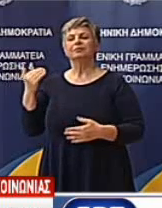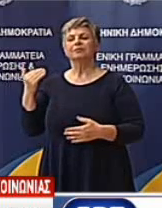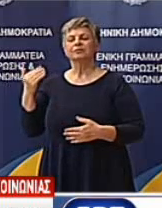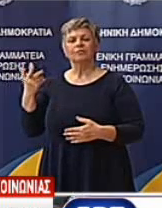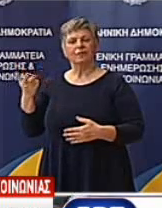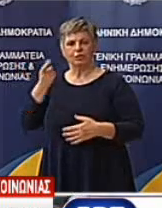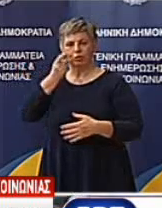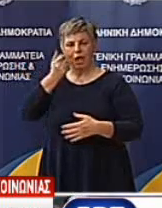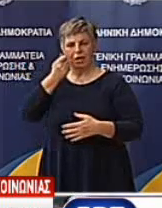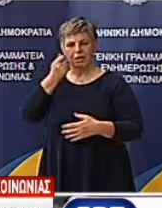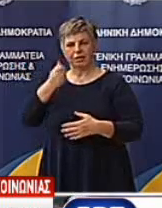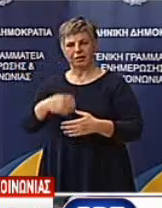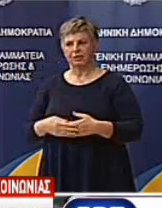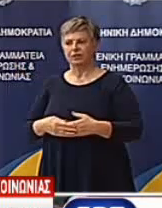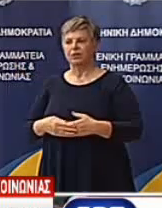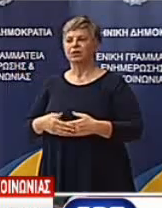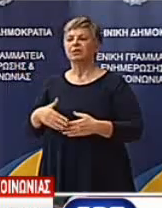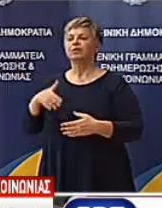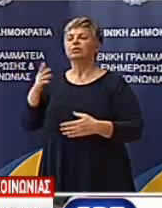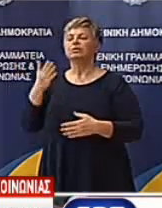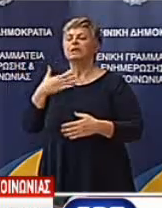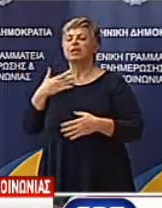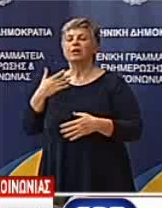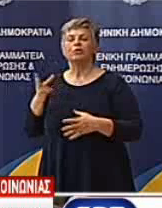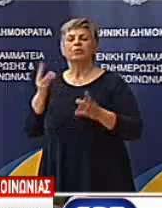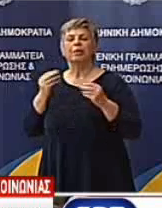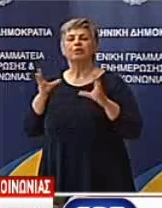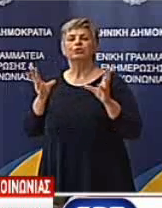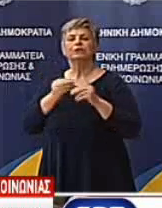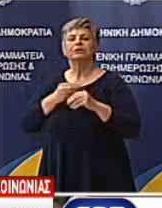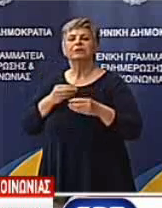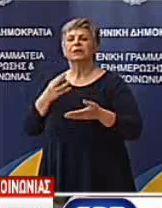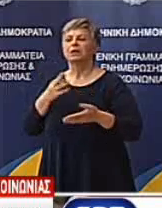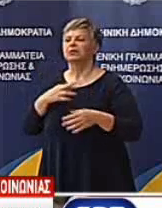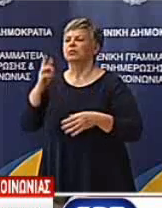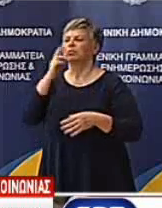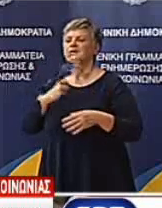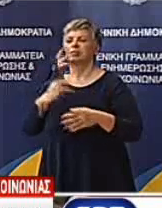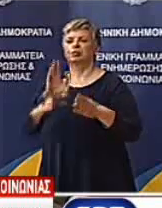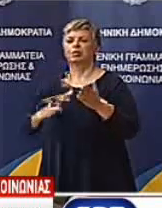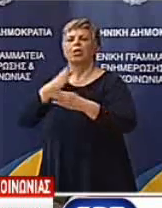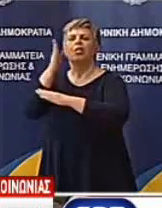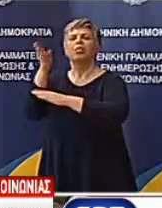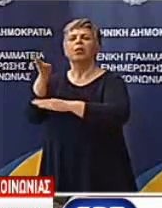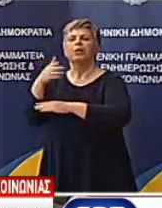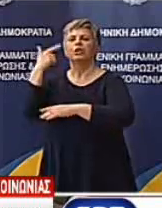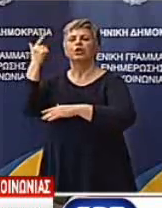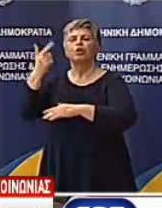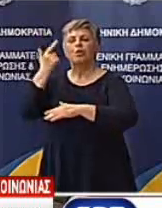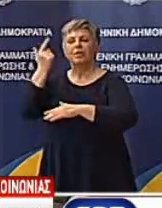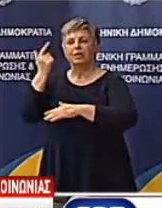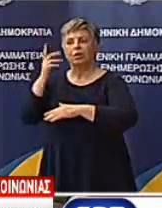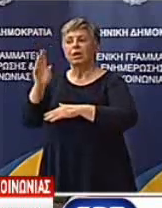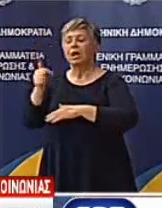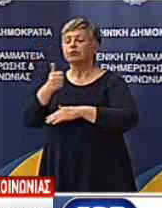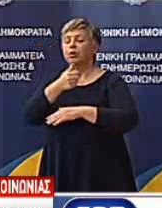Πρακτορείο Ειδήσεων. Ήθελα να ρωτήσω, η επίσκεψη του Πρωθυπουργού στο Λονδίνο είναι για το προσφυγικό μόνο ή θα υπάρχουν συζητήσεις γύρω από το Κυπριακό, καθώς... Όχι, είναι μόνο